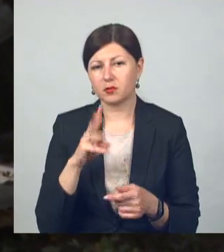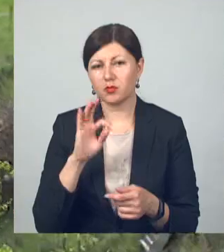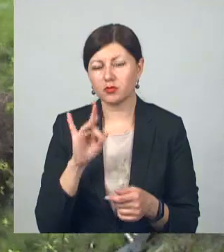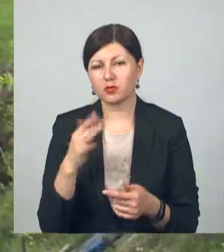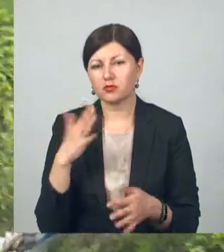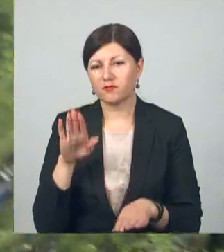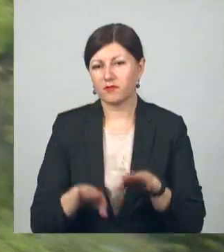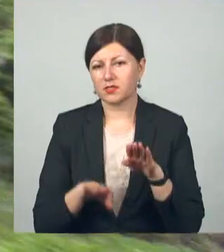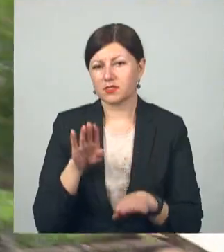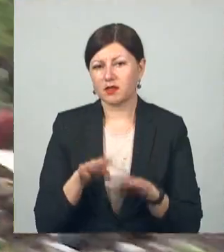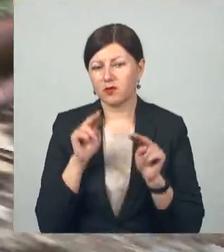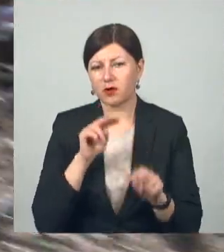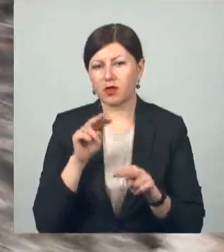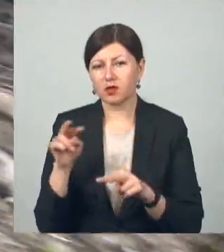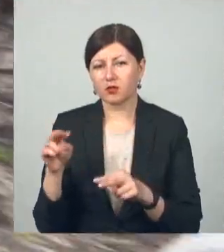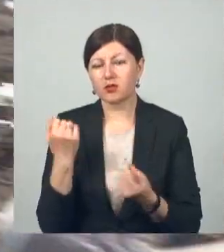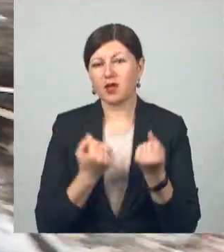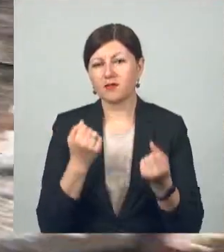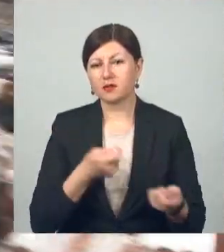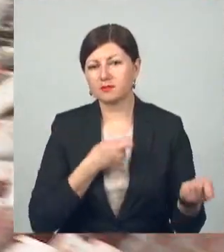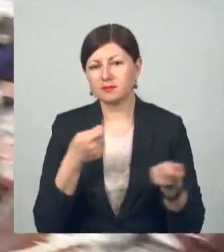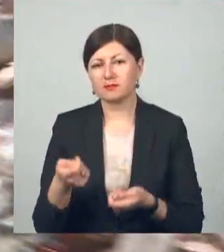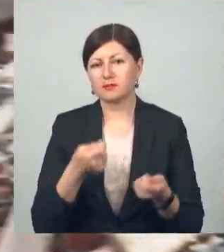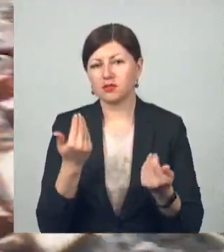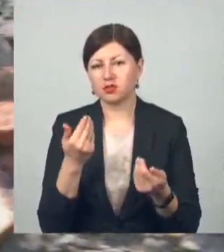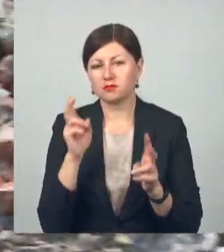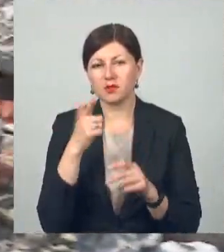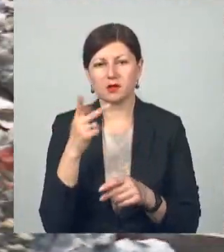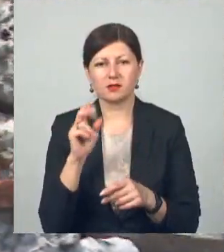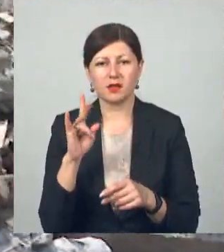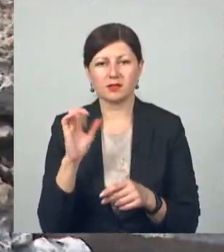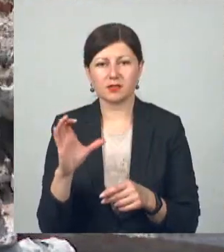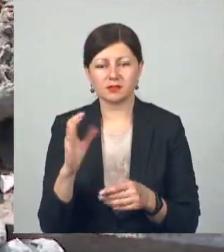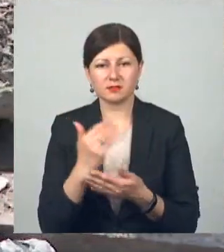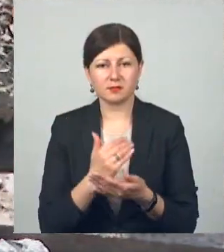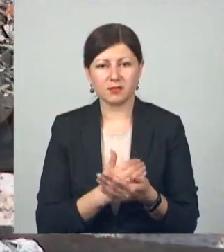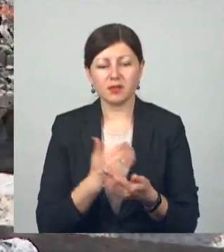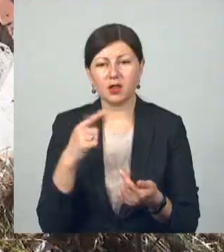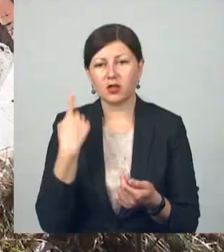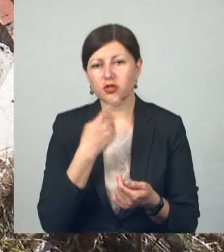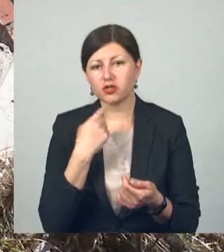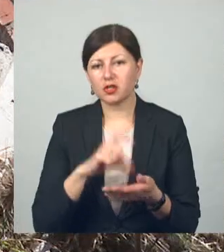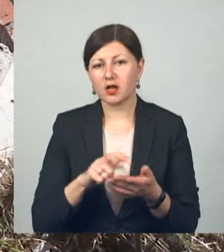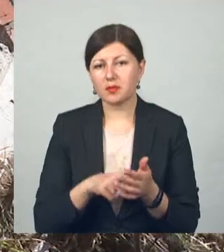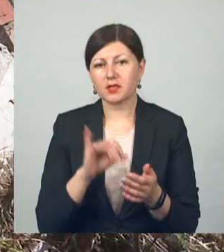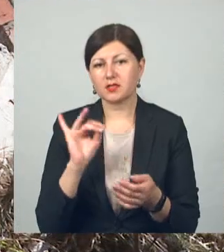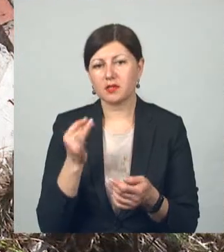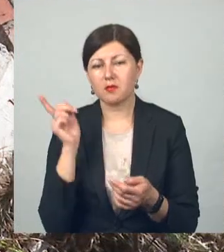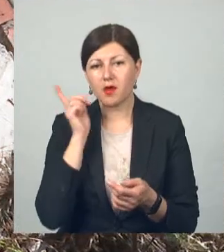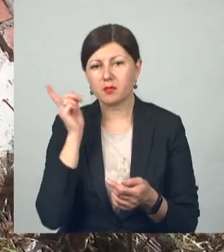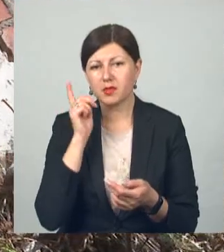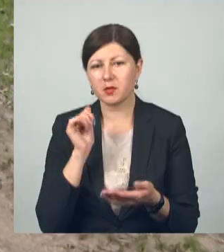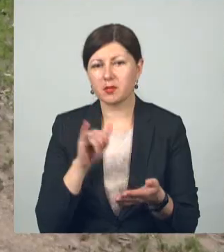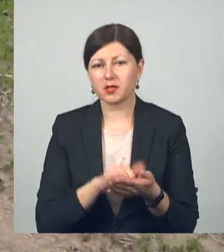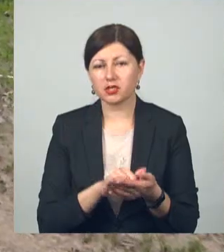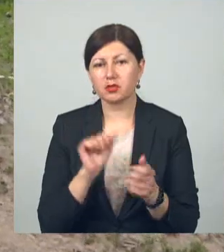весовой контроль. На автомобилях, вывозящих ТКО, систему ГЛОНАСС. В планах разработка личного кабинета и мобильного приложения, с помощью которых